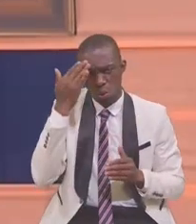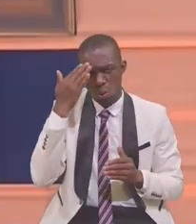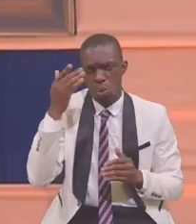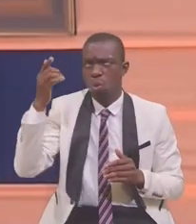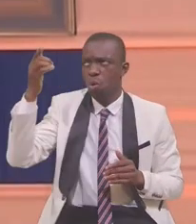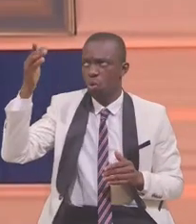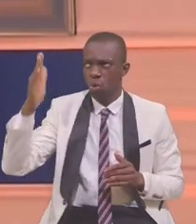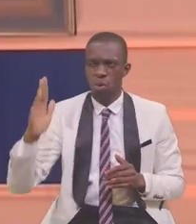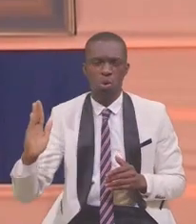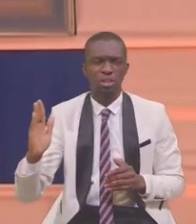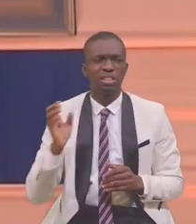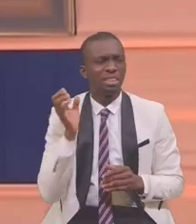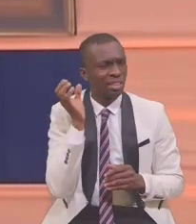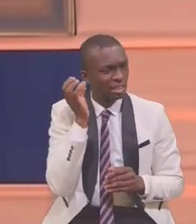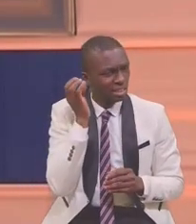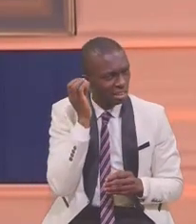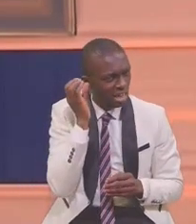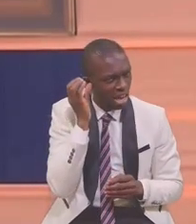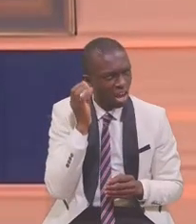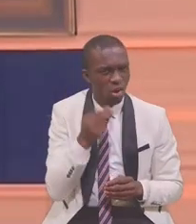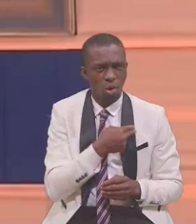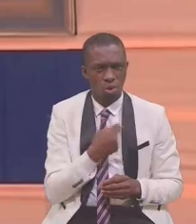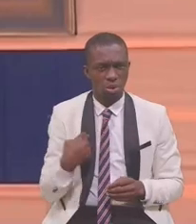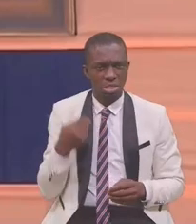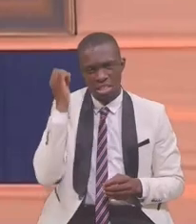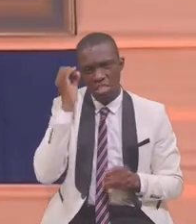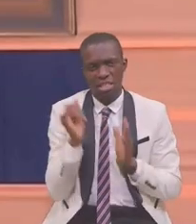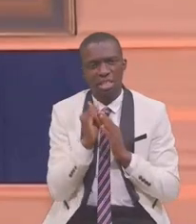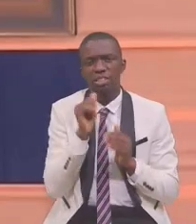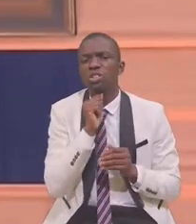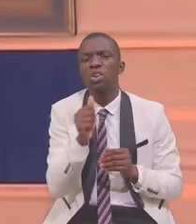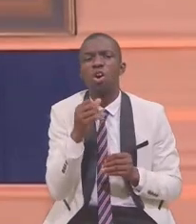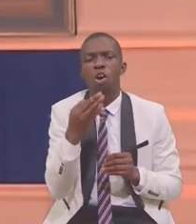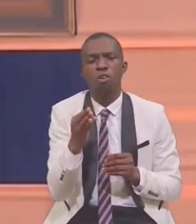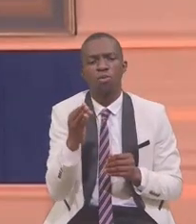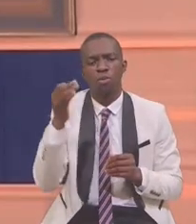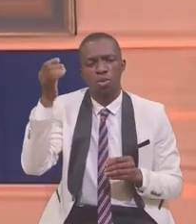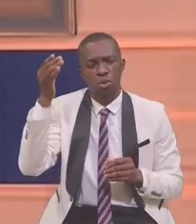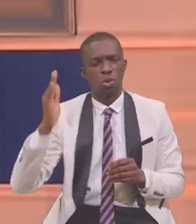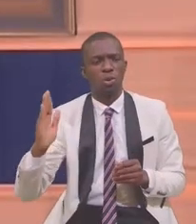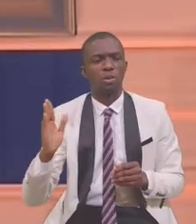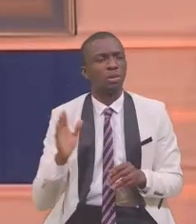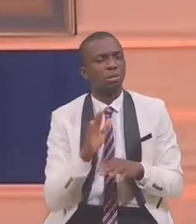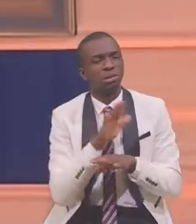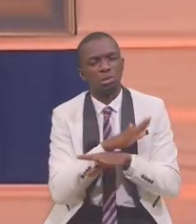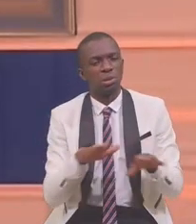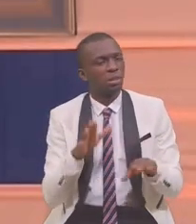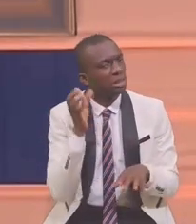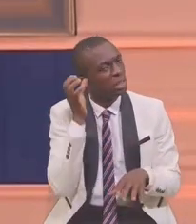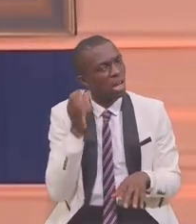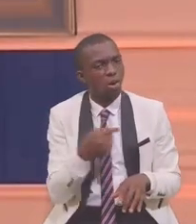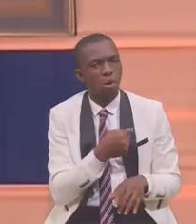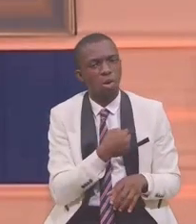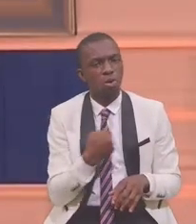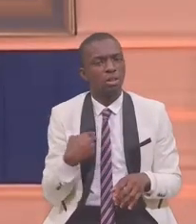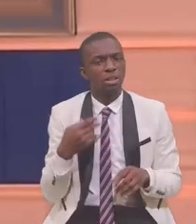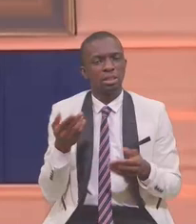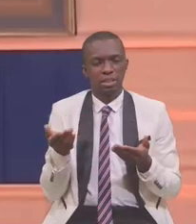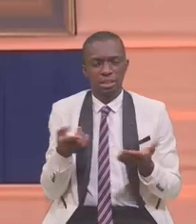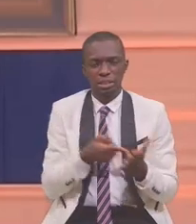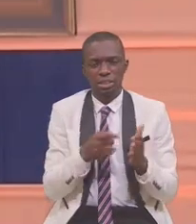ne nous écoute pas. C'est par là que nous connaissons l'esprit de la vérité et l'esprit de